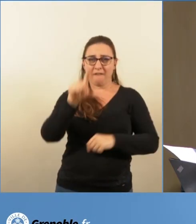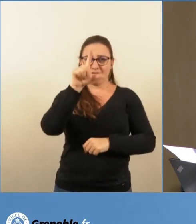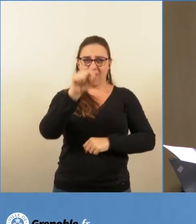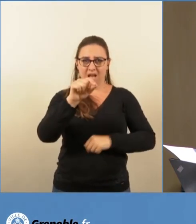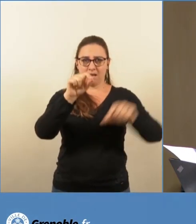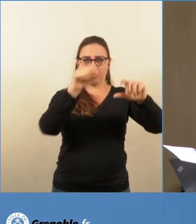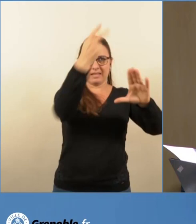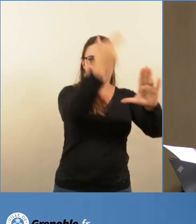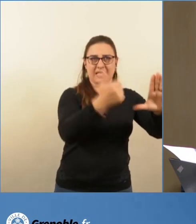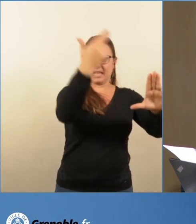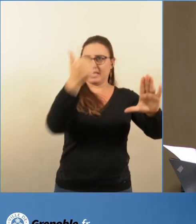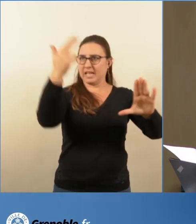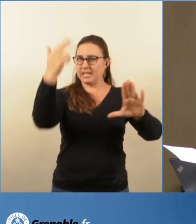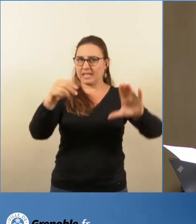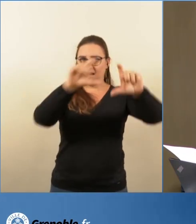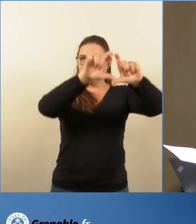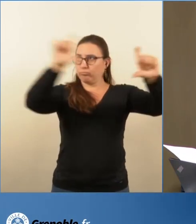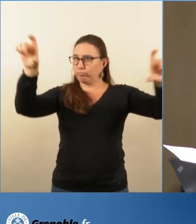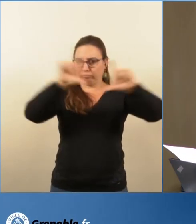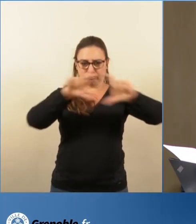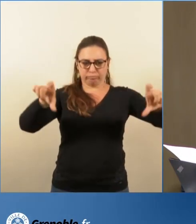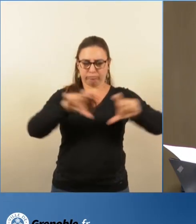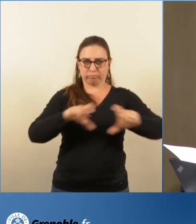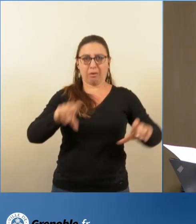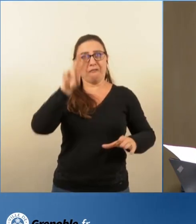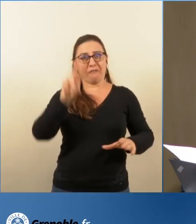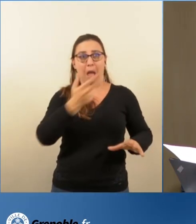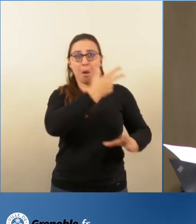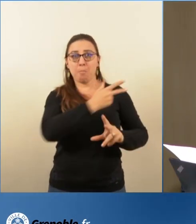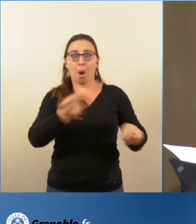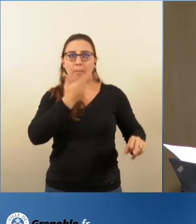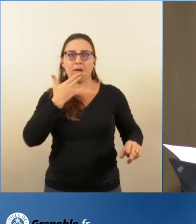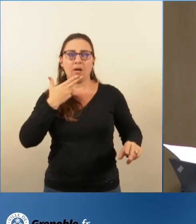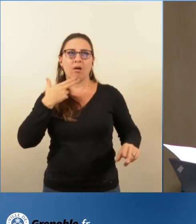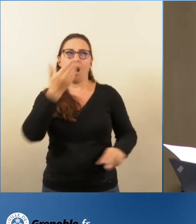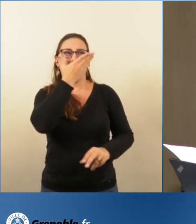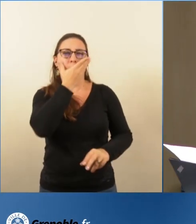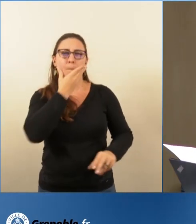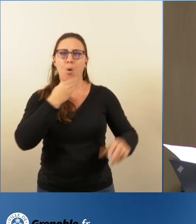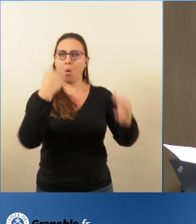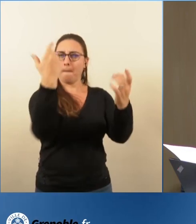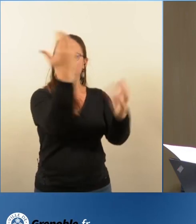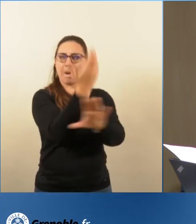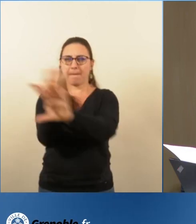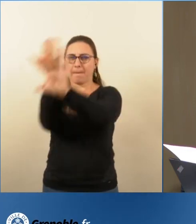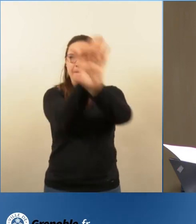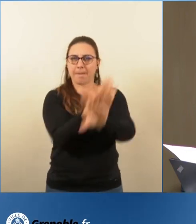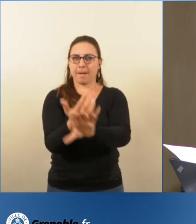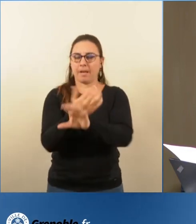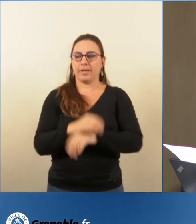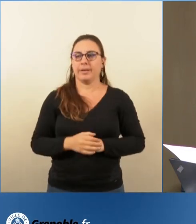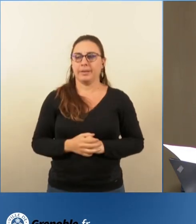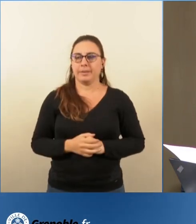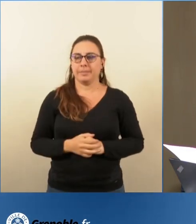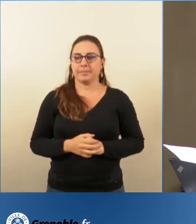que quand ils sont à l'état mais vraiment bien entretenu c'est beau et éclatant nous passons donc